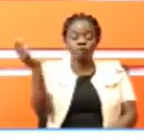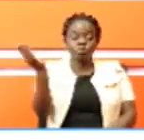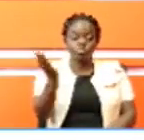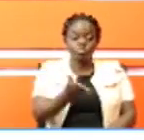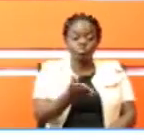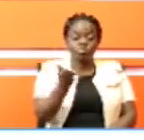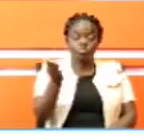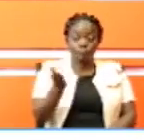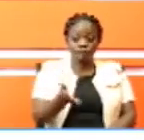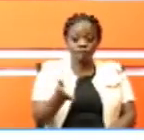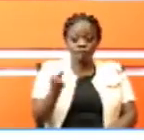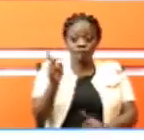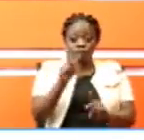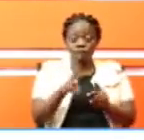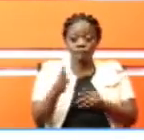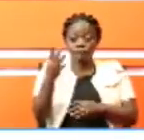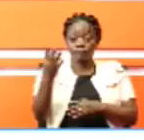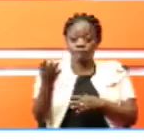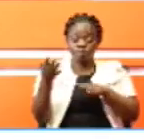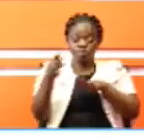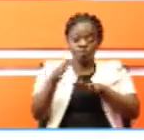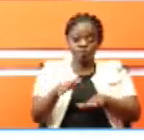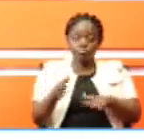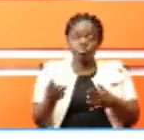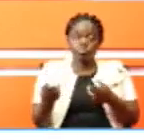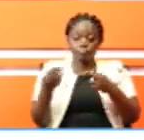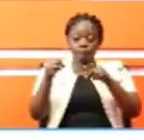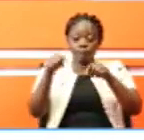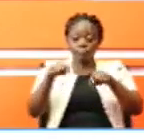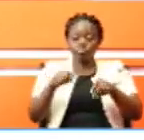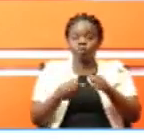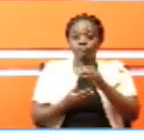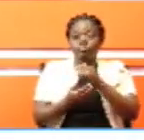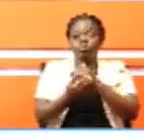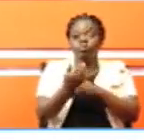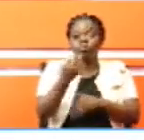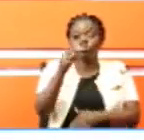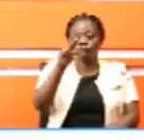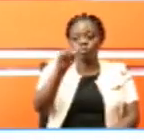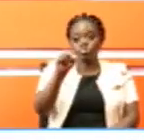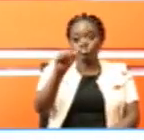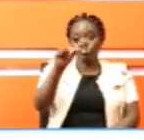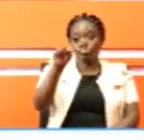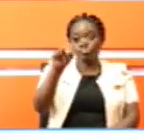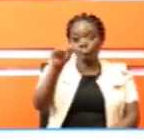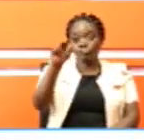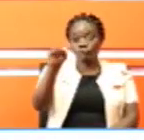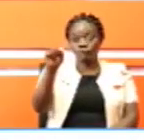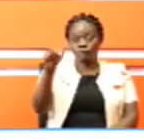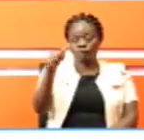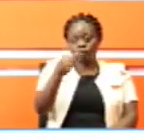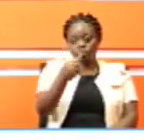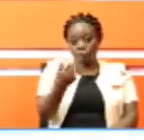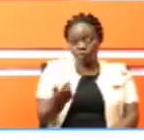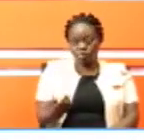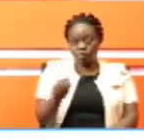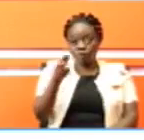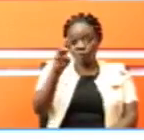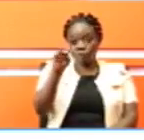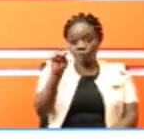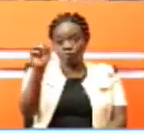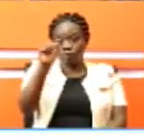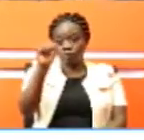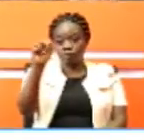ku bo babatiddewo. Bino bibaddewo mu kiro ekikeeseza olwaleero ennaamuŋŋoona Lubiya Masanafu ne Monaku.